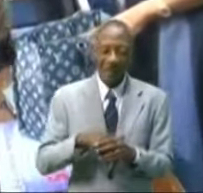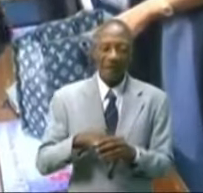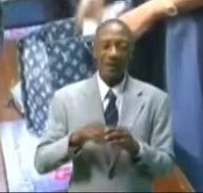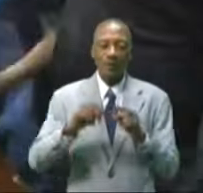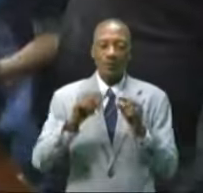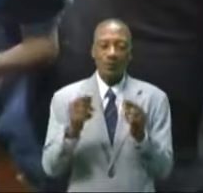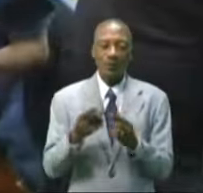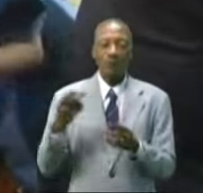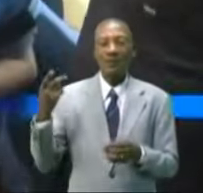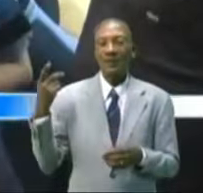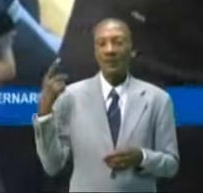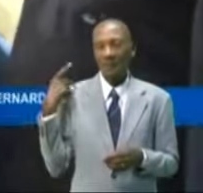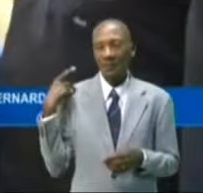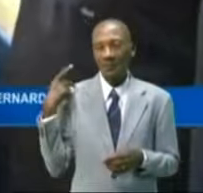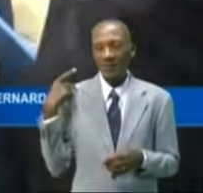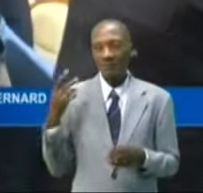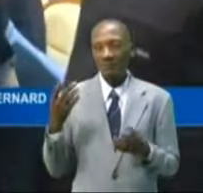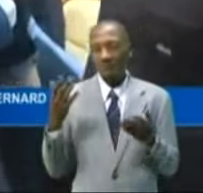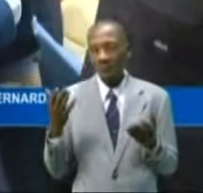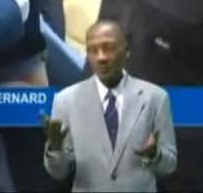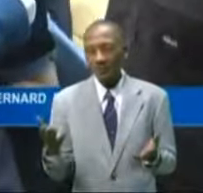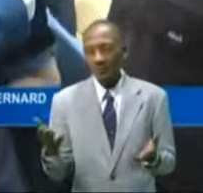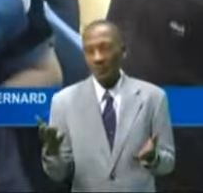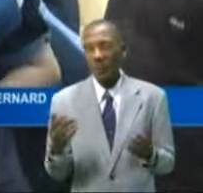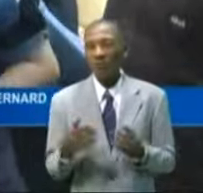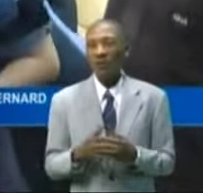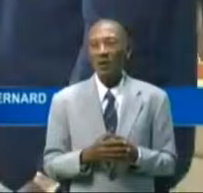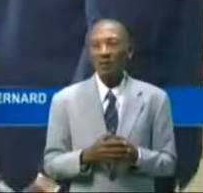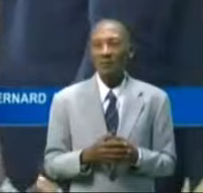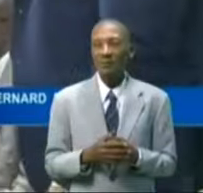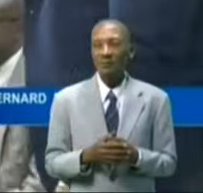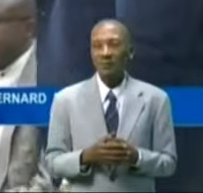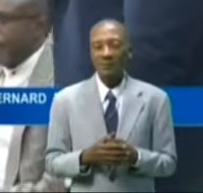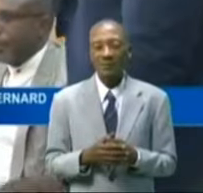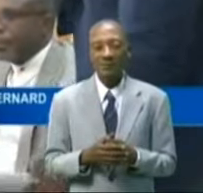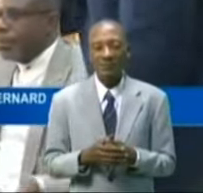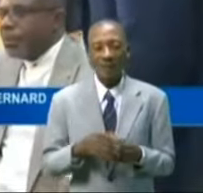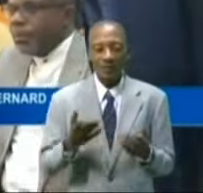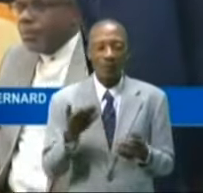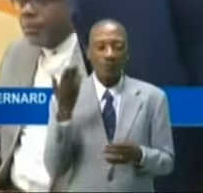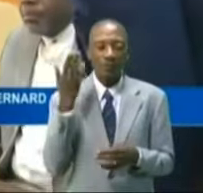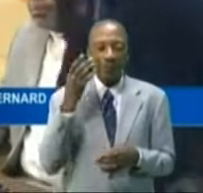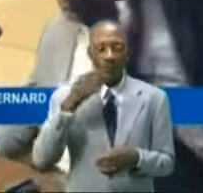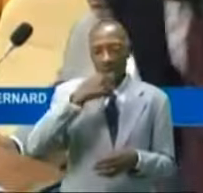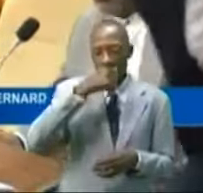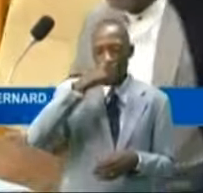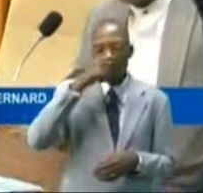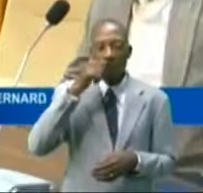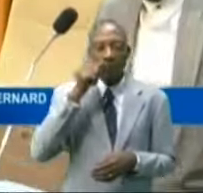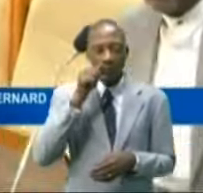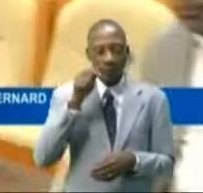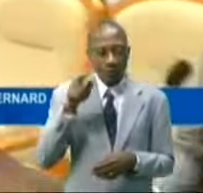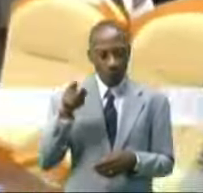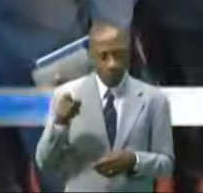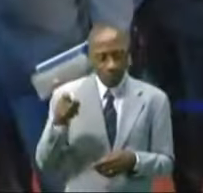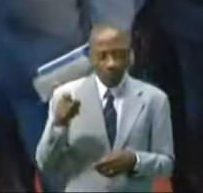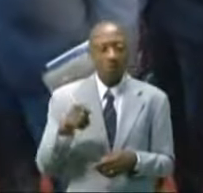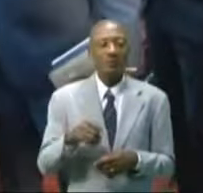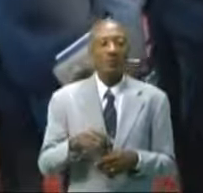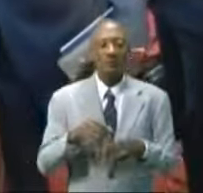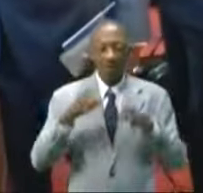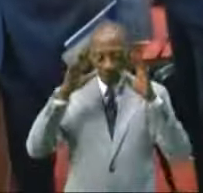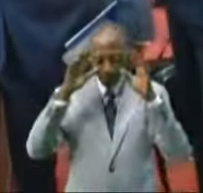Nation à l'élection du bureau définitif de cette chambre législative. Il ne reste qu'à présent l'organisation de l'élection du